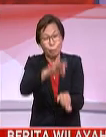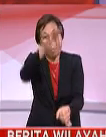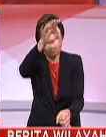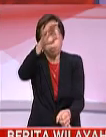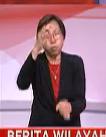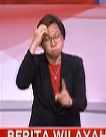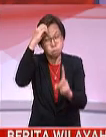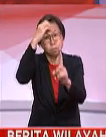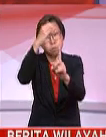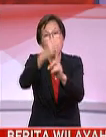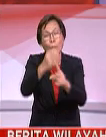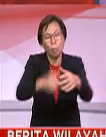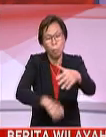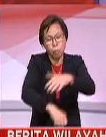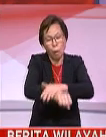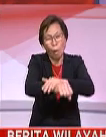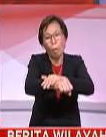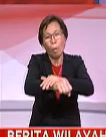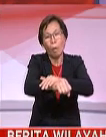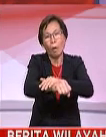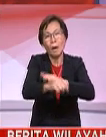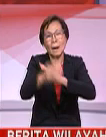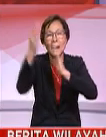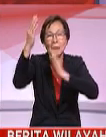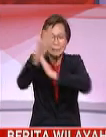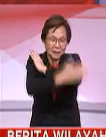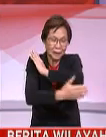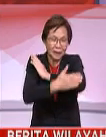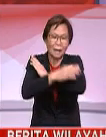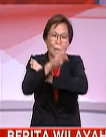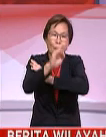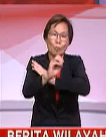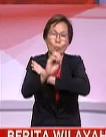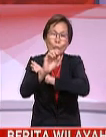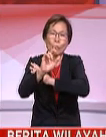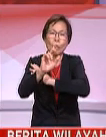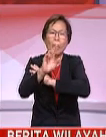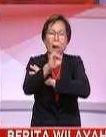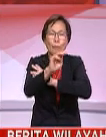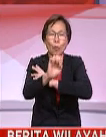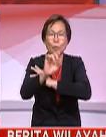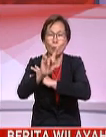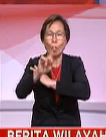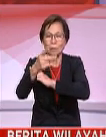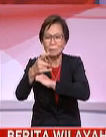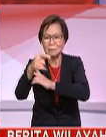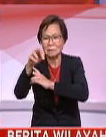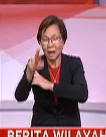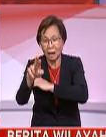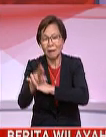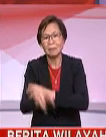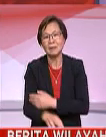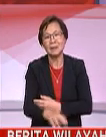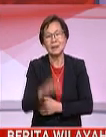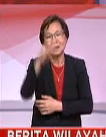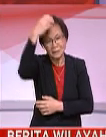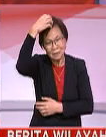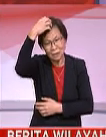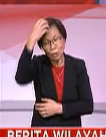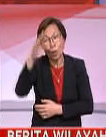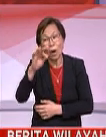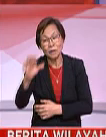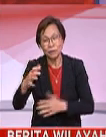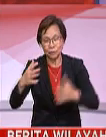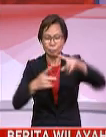sepak negara Allahyarham Mukhtar Dahari atau lebih dikenali sebagai Super Moh. Dalam satu kenyataan, Selangor FC